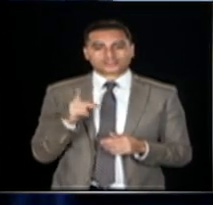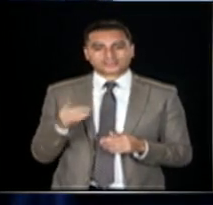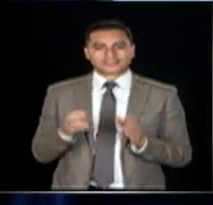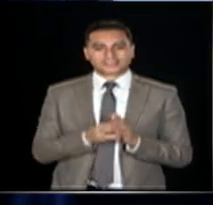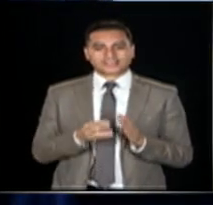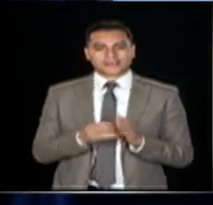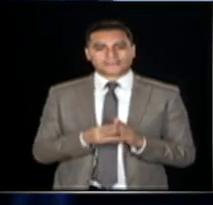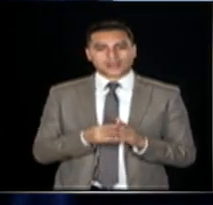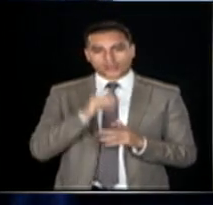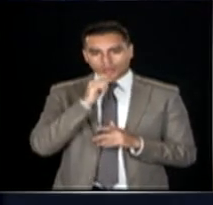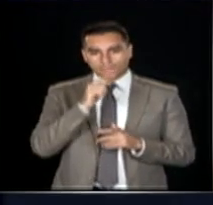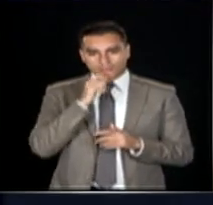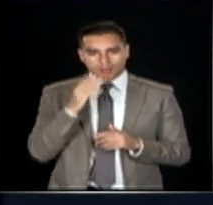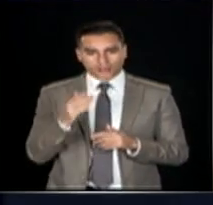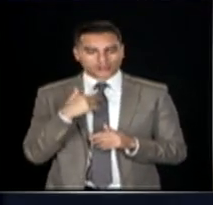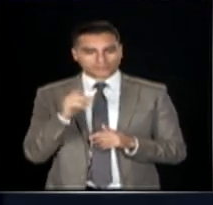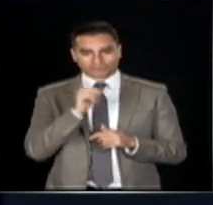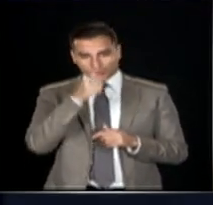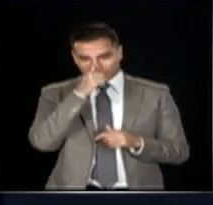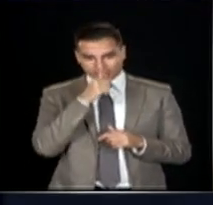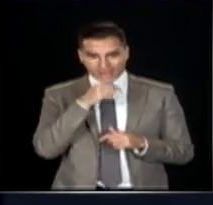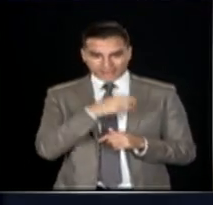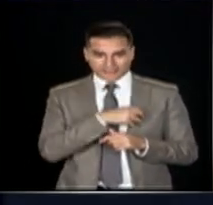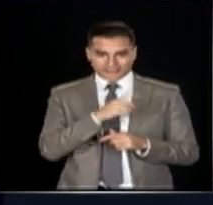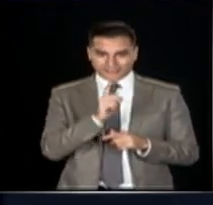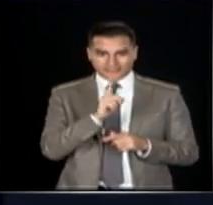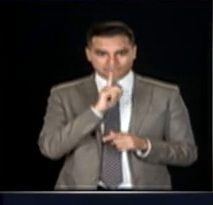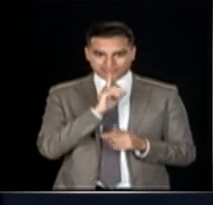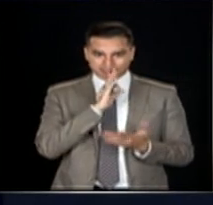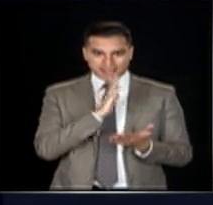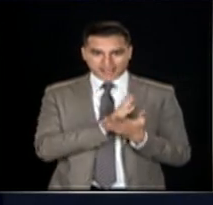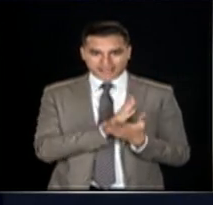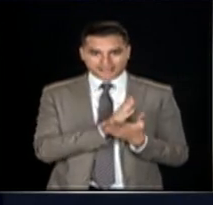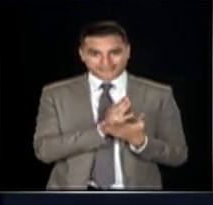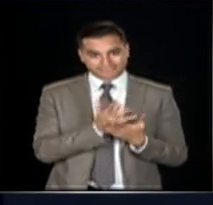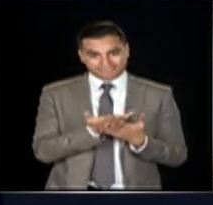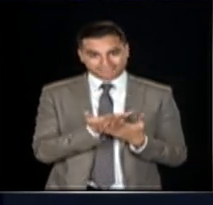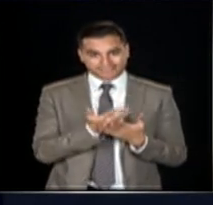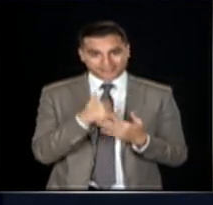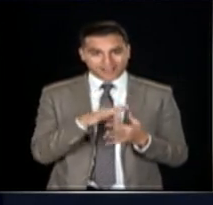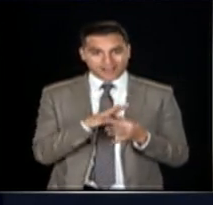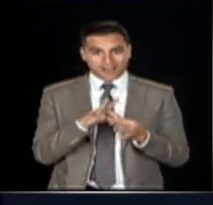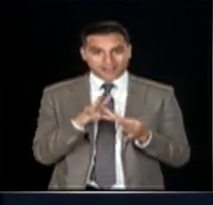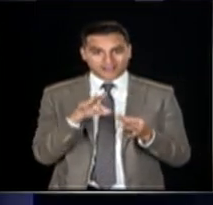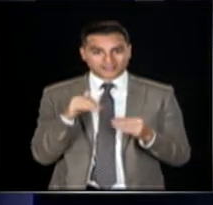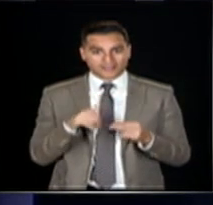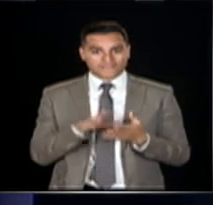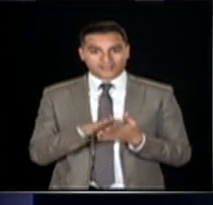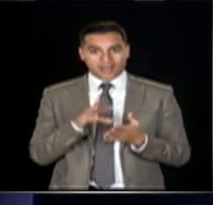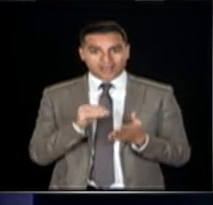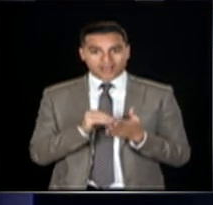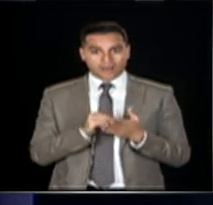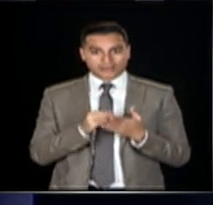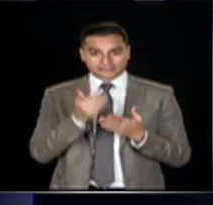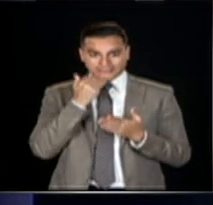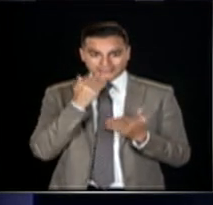جامعة دمياط. مش عايز أزعلكم، بس عايز أقول لكم على حاجة مهمة. اللي حصل في الفقرة الأولى والريسك